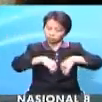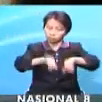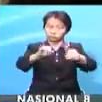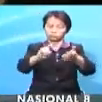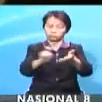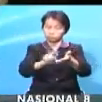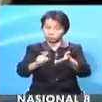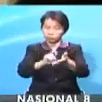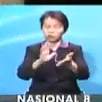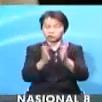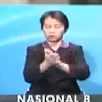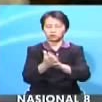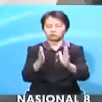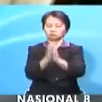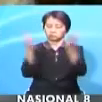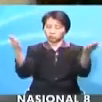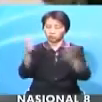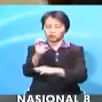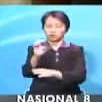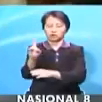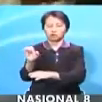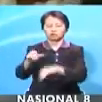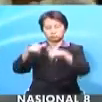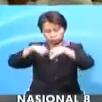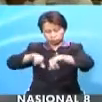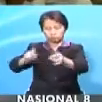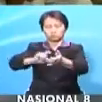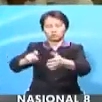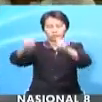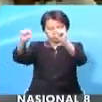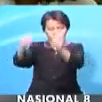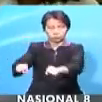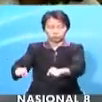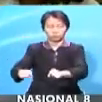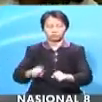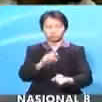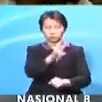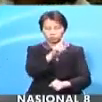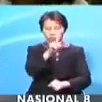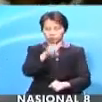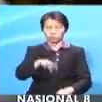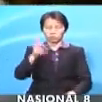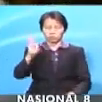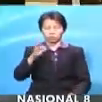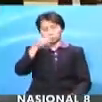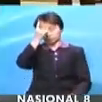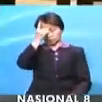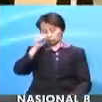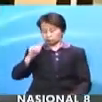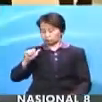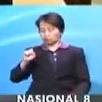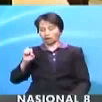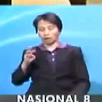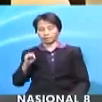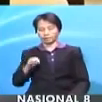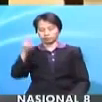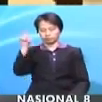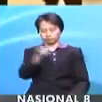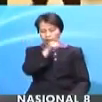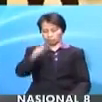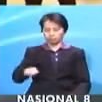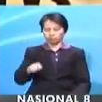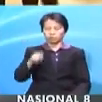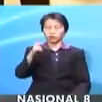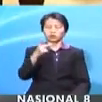justru di Edge boleh terus mencetak pada 21 September lalu jatuh asmobi membatalkan keputusan